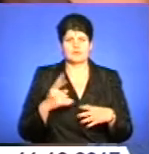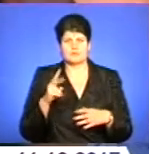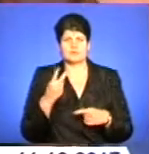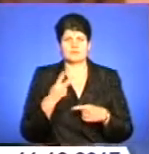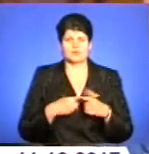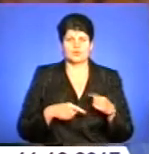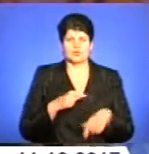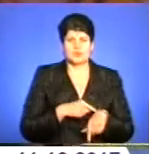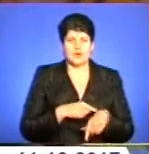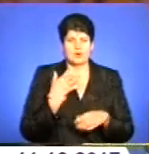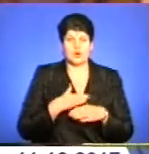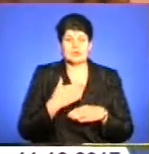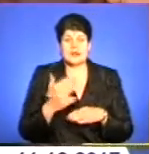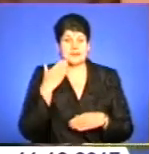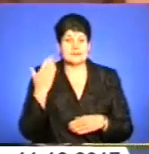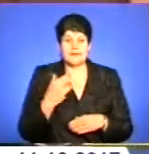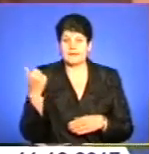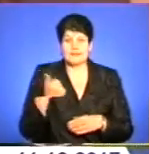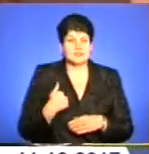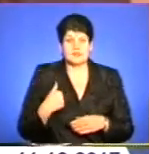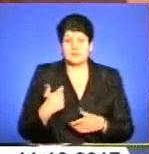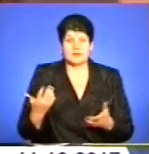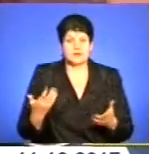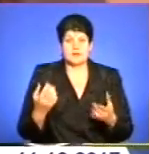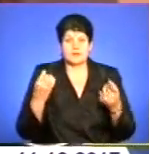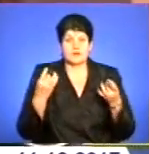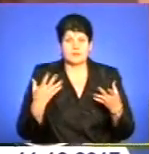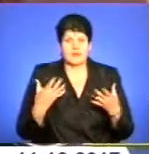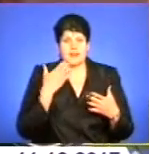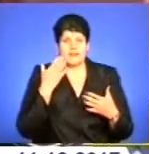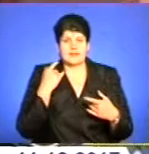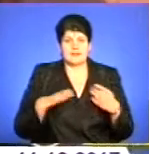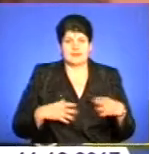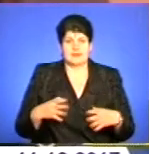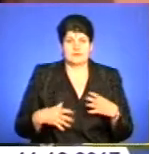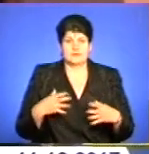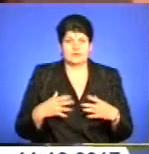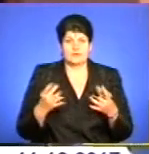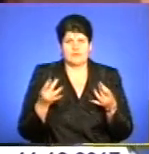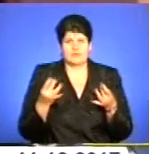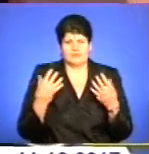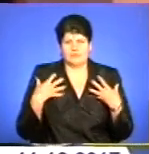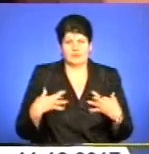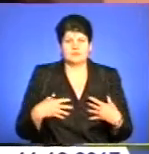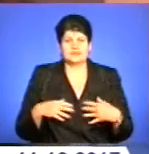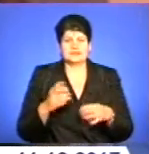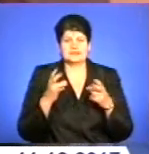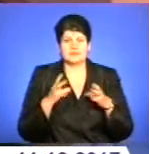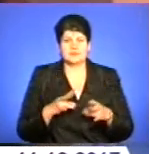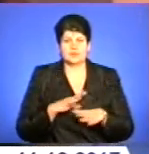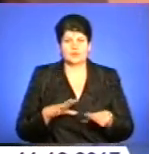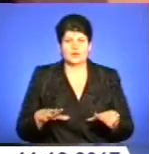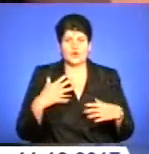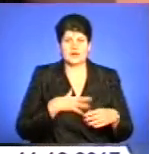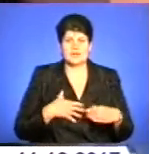коли приходить вже останні тижні, то ми просто підводимось. Ну там легенька тренування, так, щоб пропотітися, щоб не травмуватися, бо організм